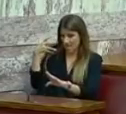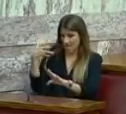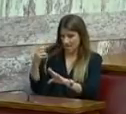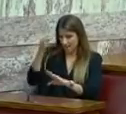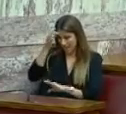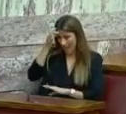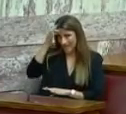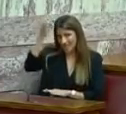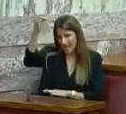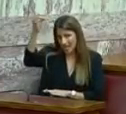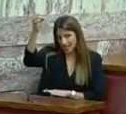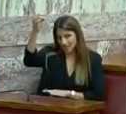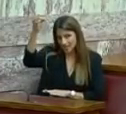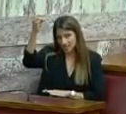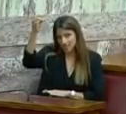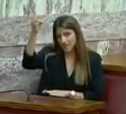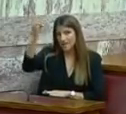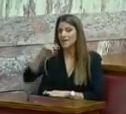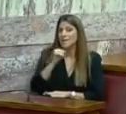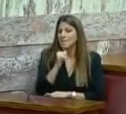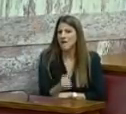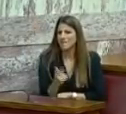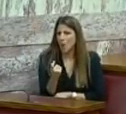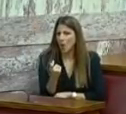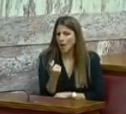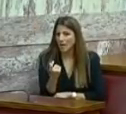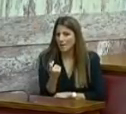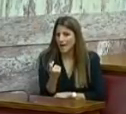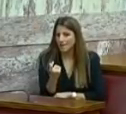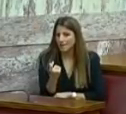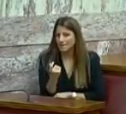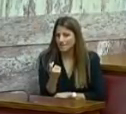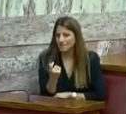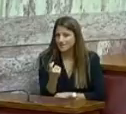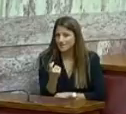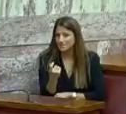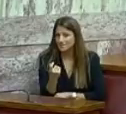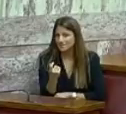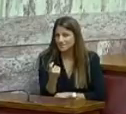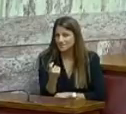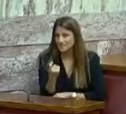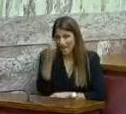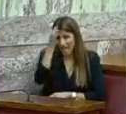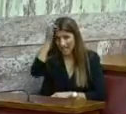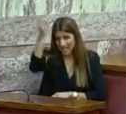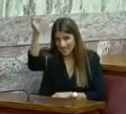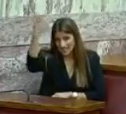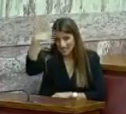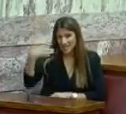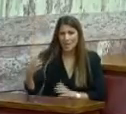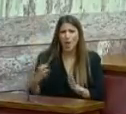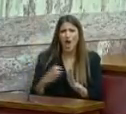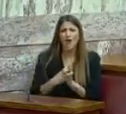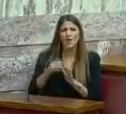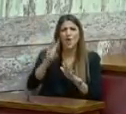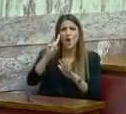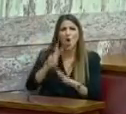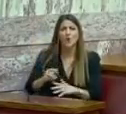του αδικήματος, του ξεπλήματος βρώμικος χρήματος από την ερμηνεία του άρθρου 86 του